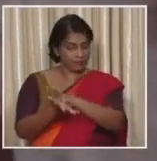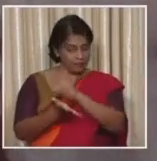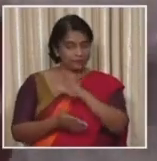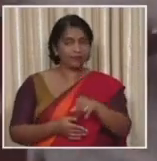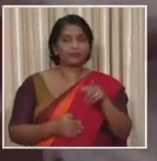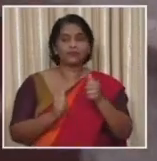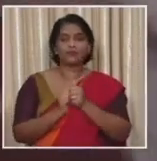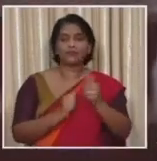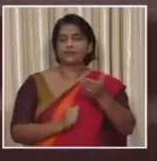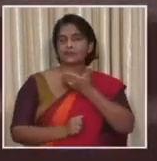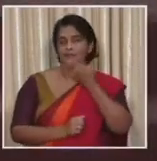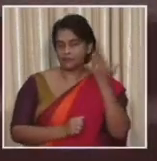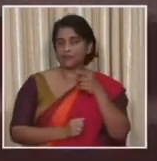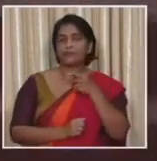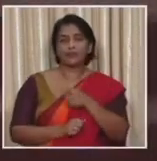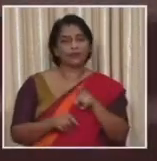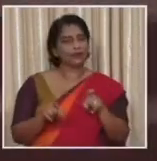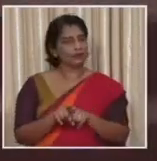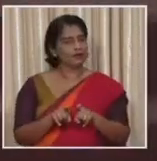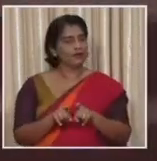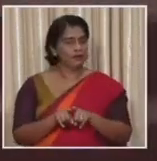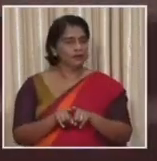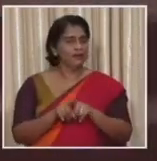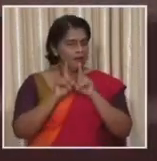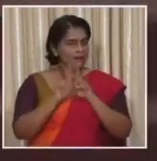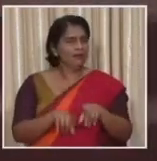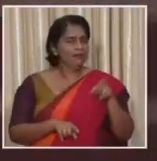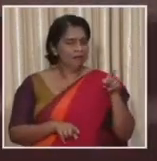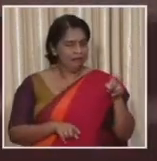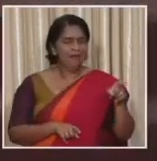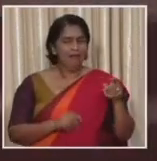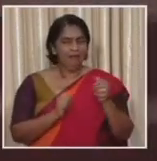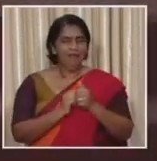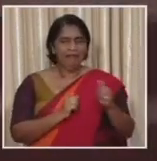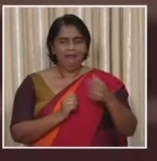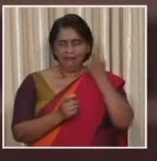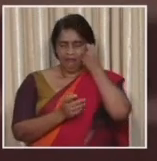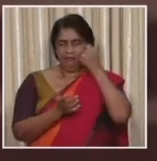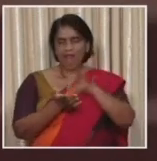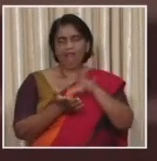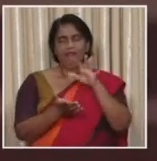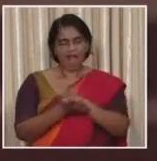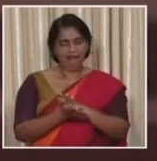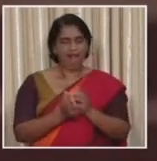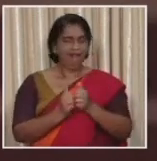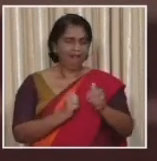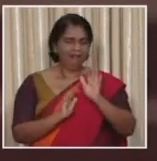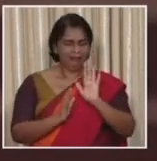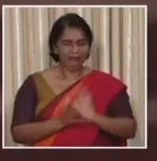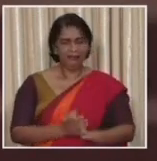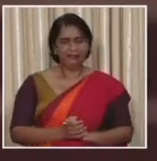एक करगान पुल अंगित ए अणु वेन्नु ओणि मंगितने काट योजना करे अभी कर्म के